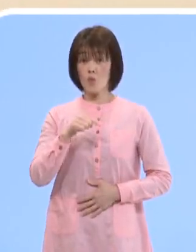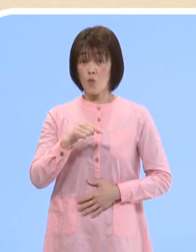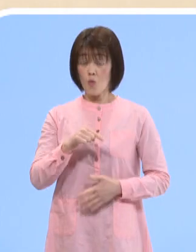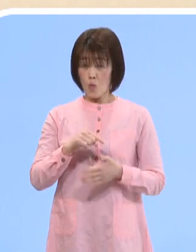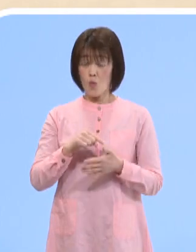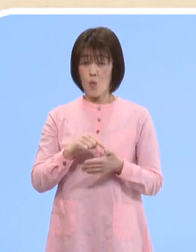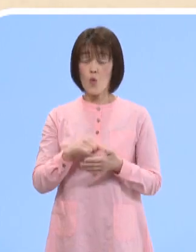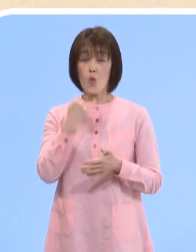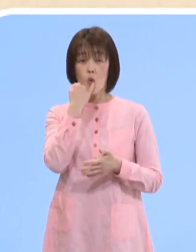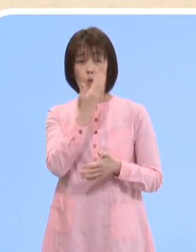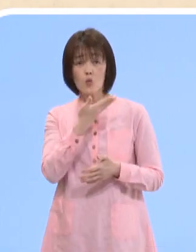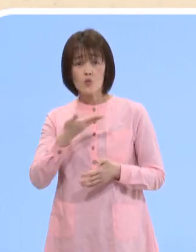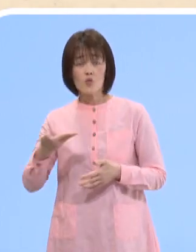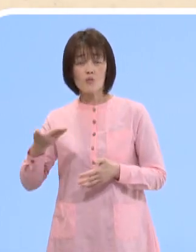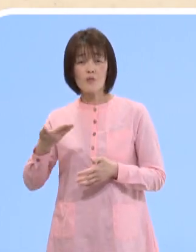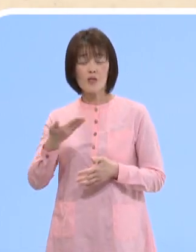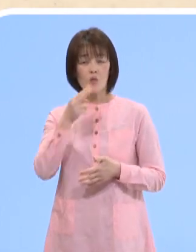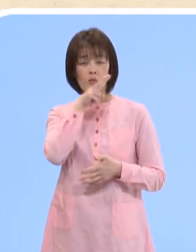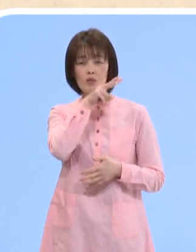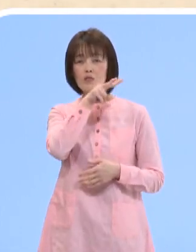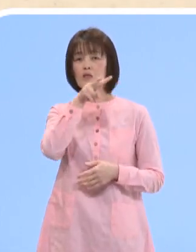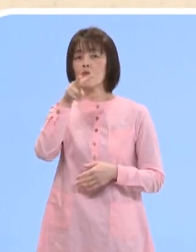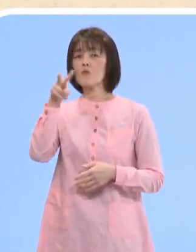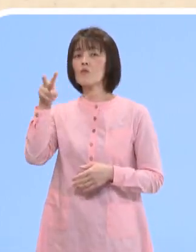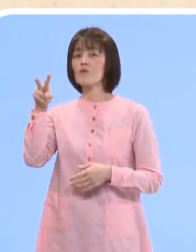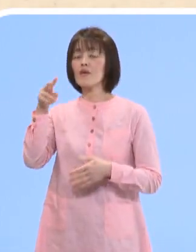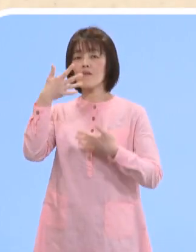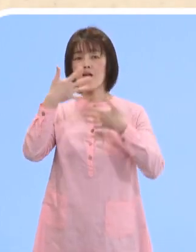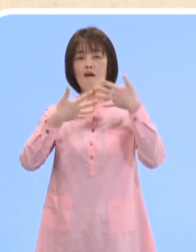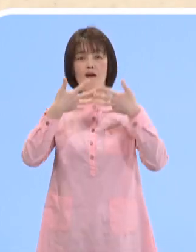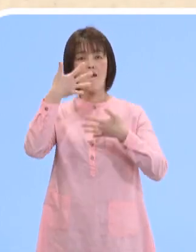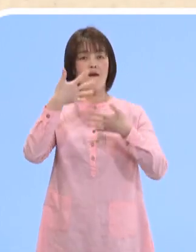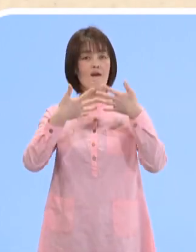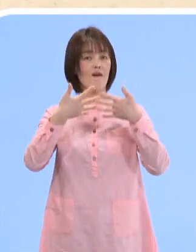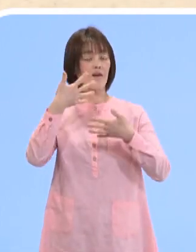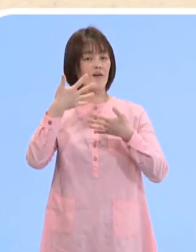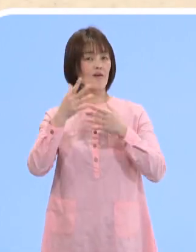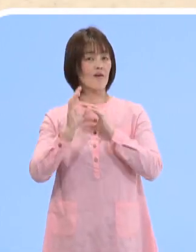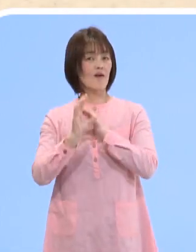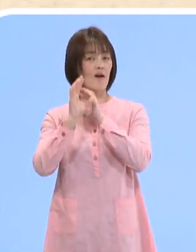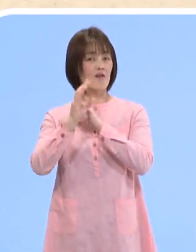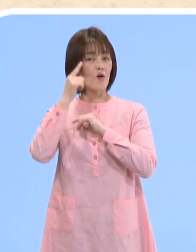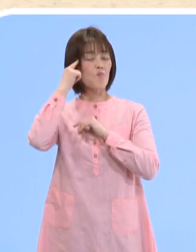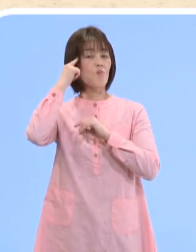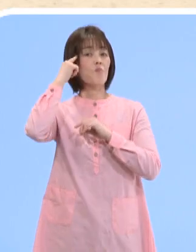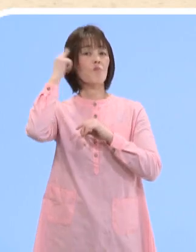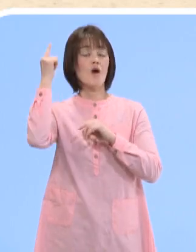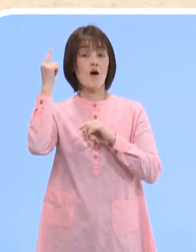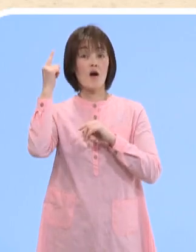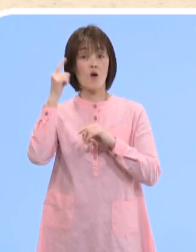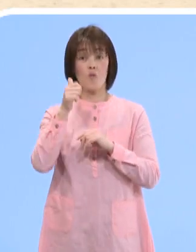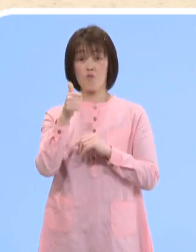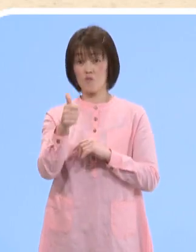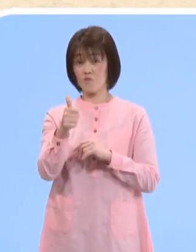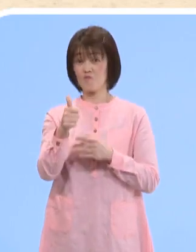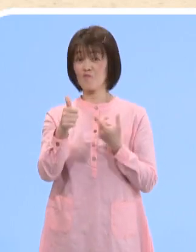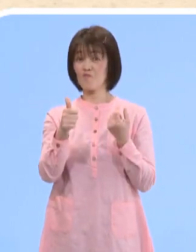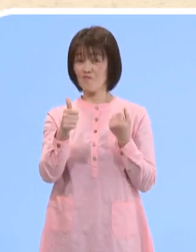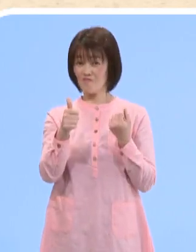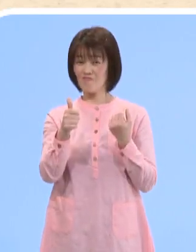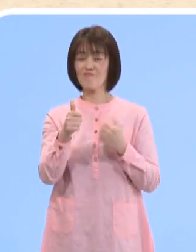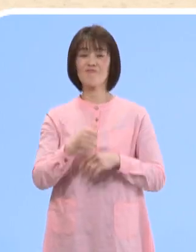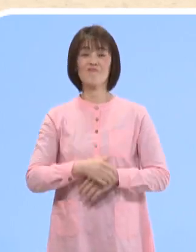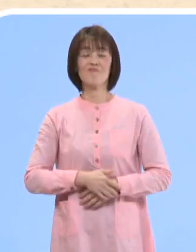この地元の海を見つめてる時にふとその映画祭っていうものの発想が浮かんだ大杉さんなんですけども